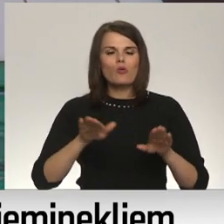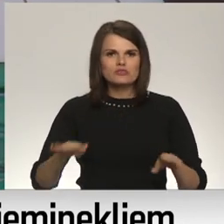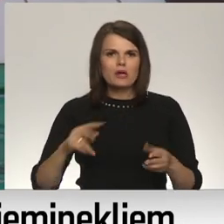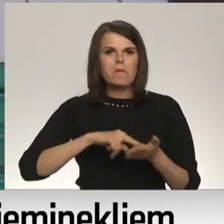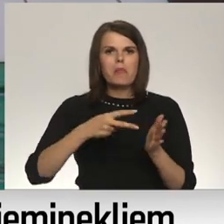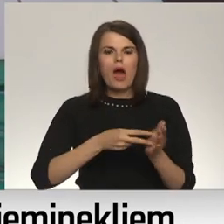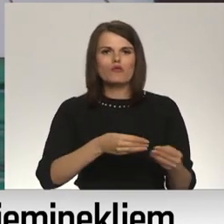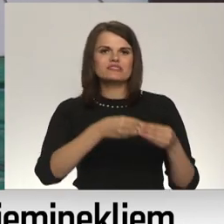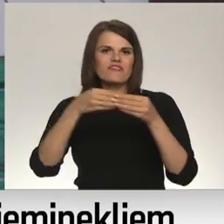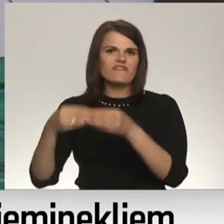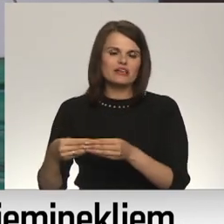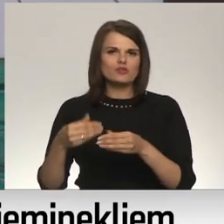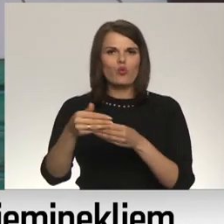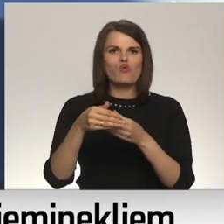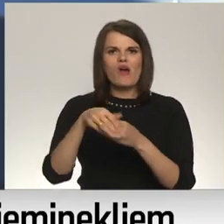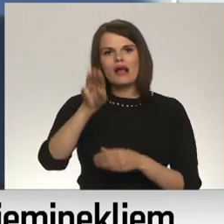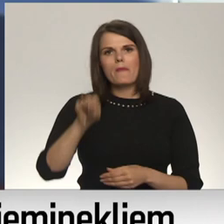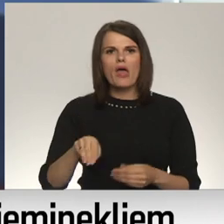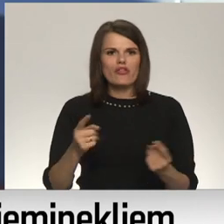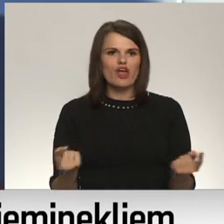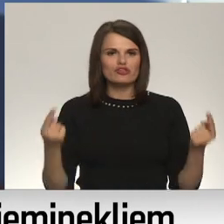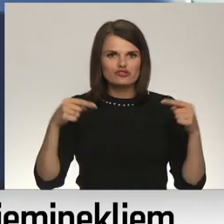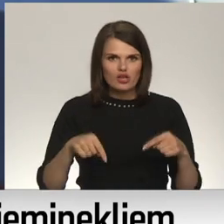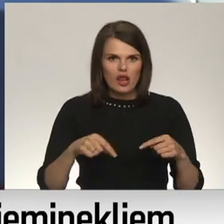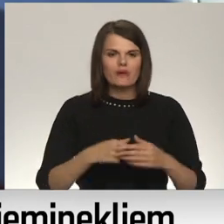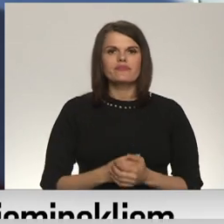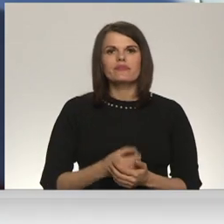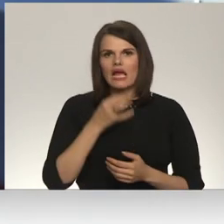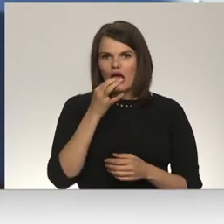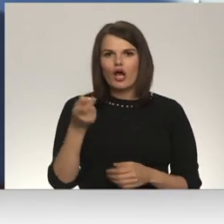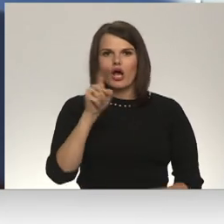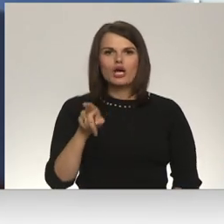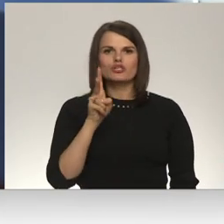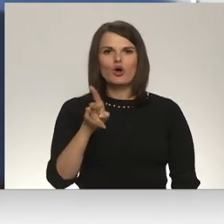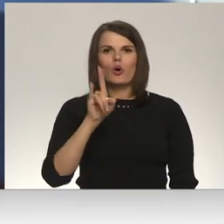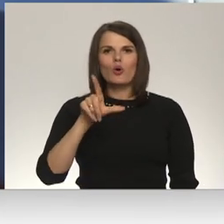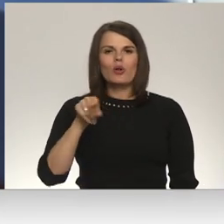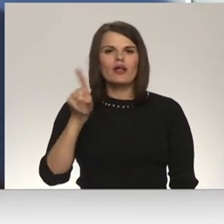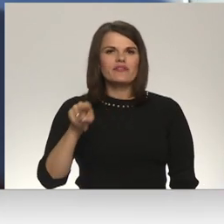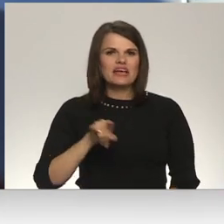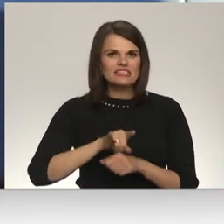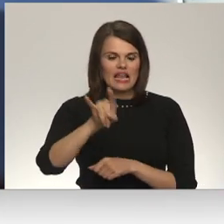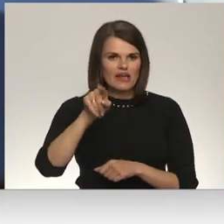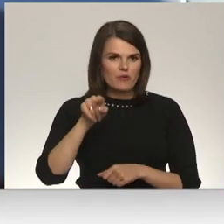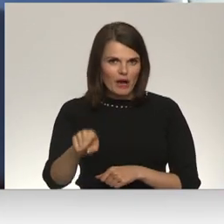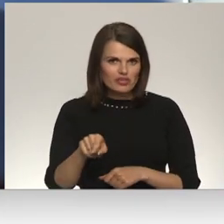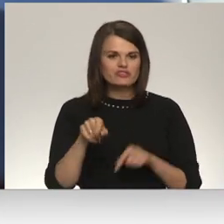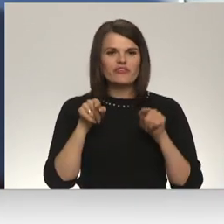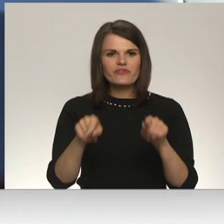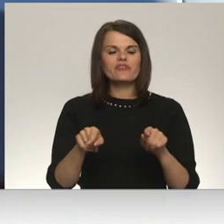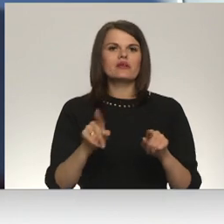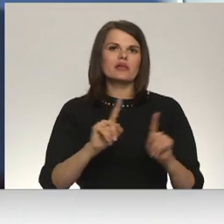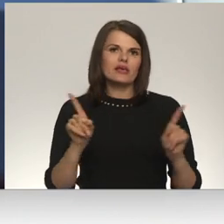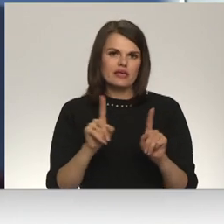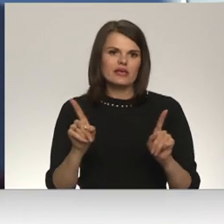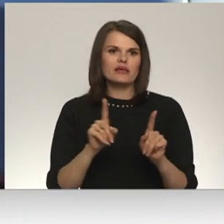pārvest tuvākā mēneša laikā. Tā Skultes, tā lidmašīna. Viņi ir, būtībā